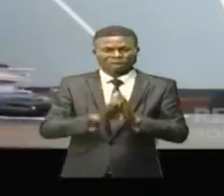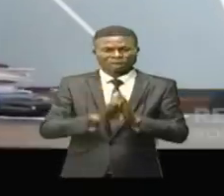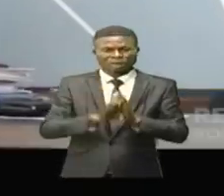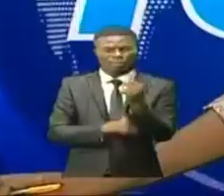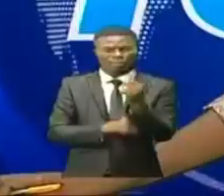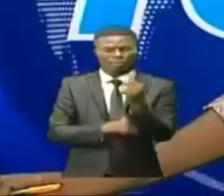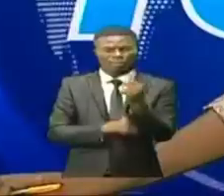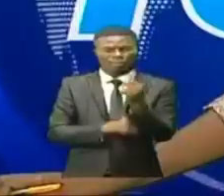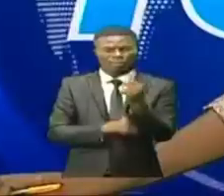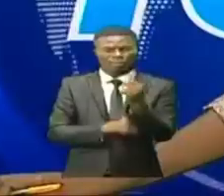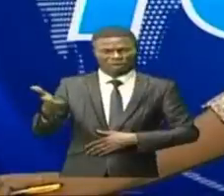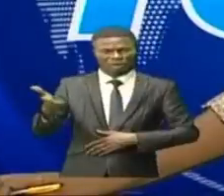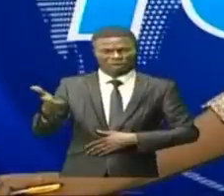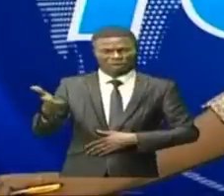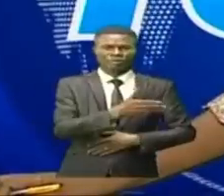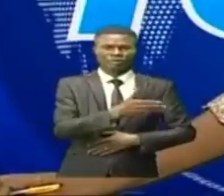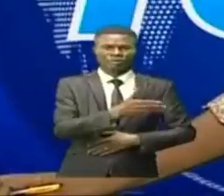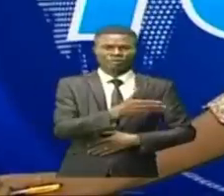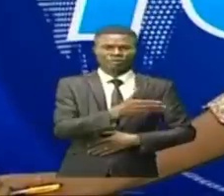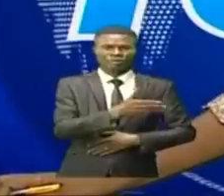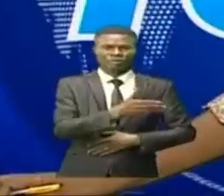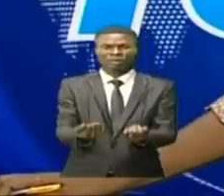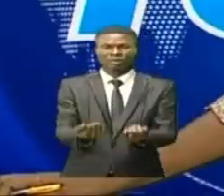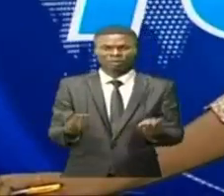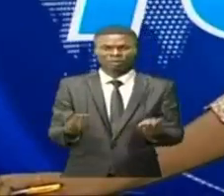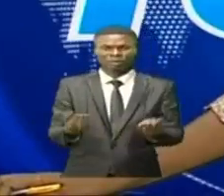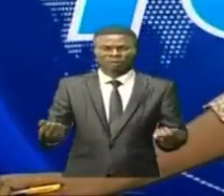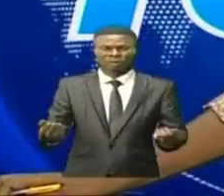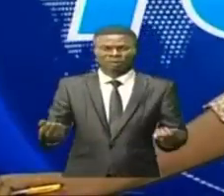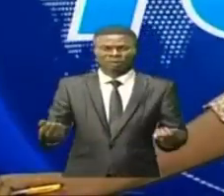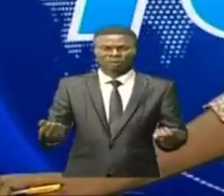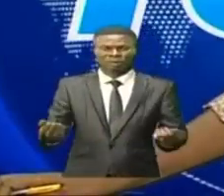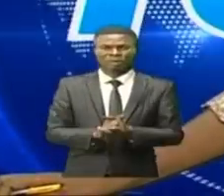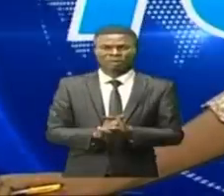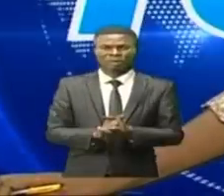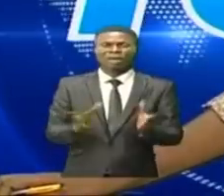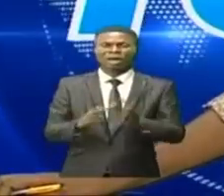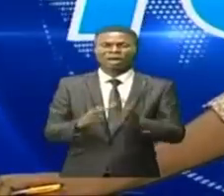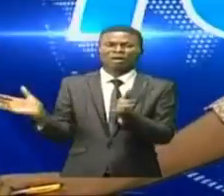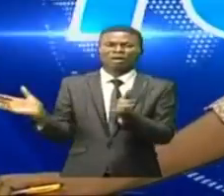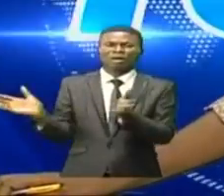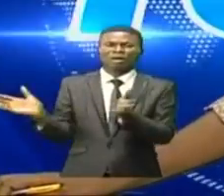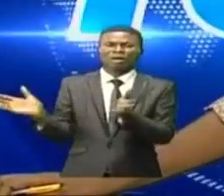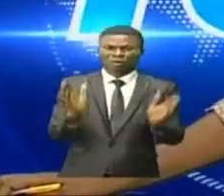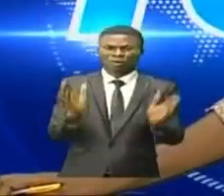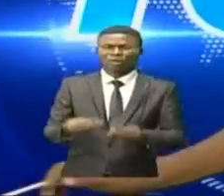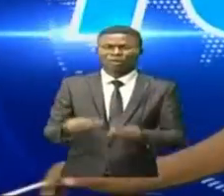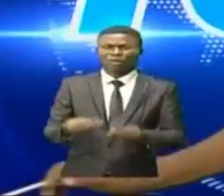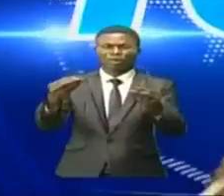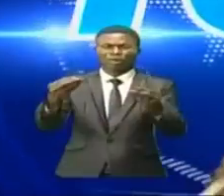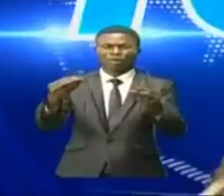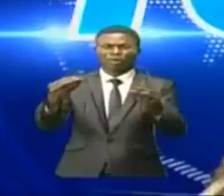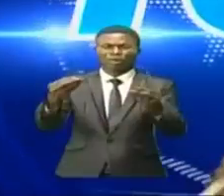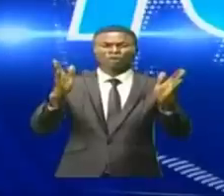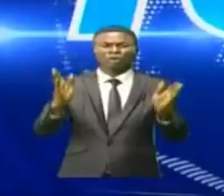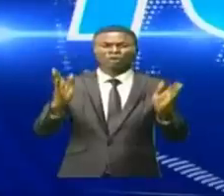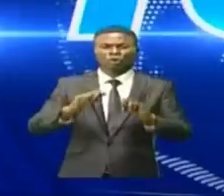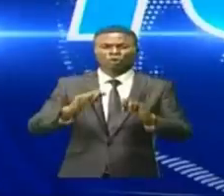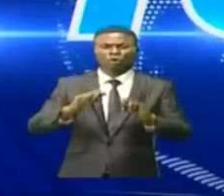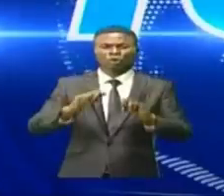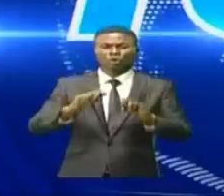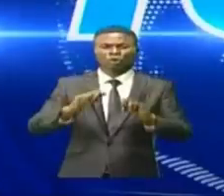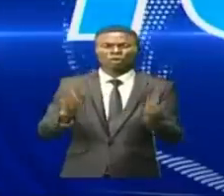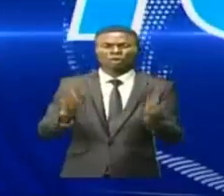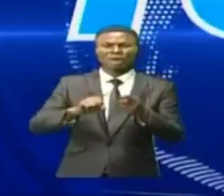vulnérables. Les enfants, reporters et leurs encadreurs ont convié les journalistes du réseau de journalistes amis